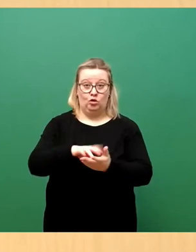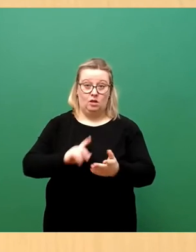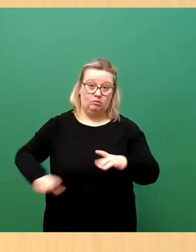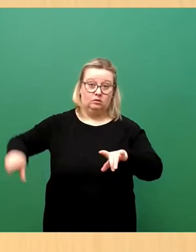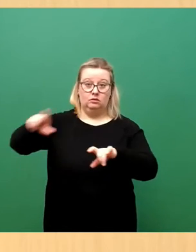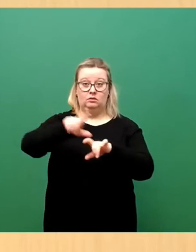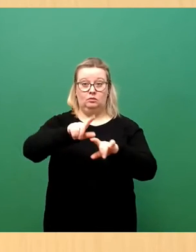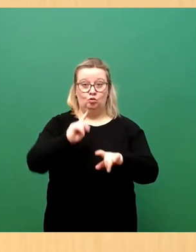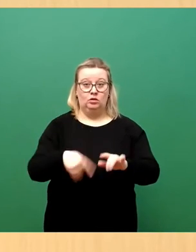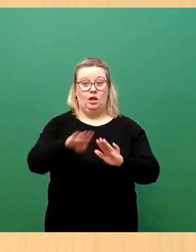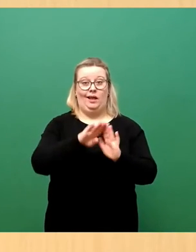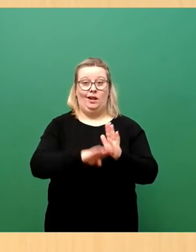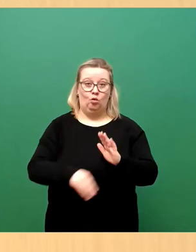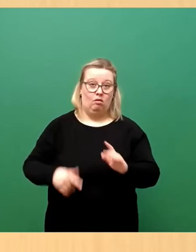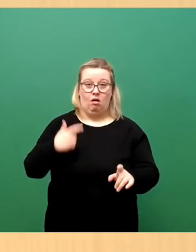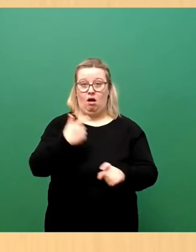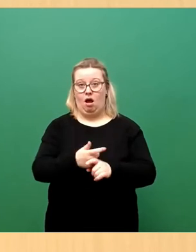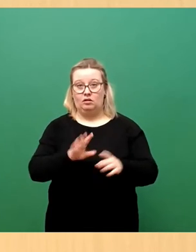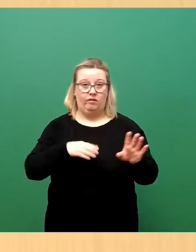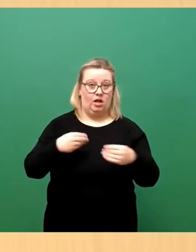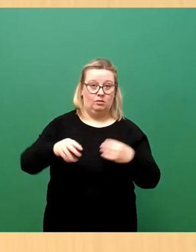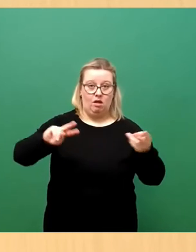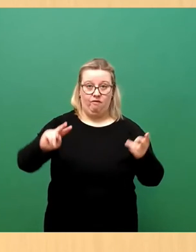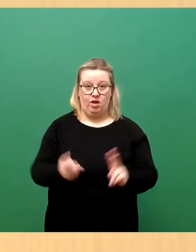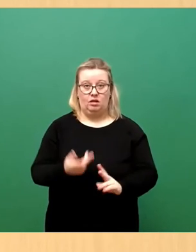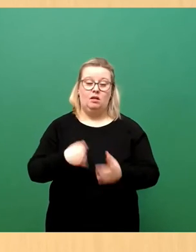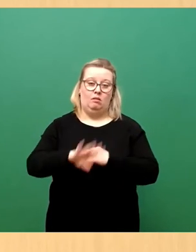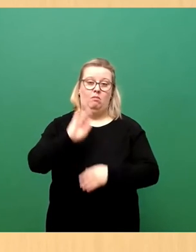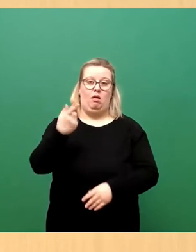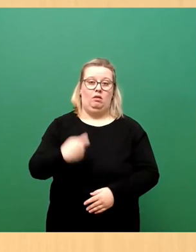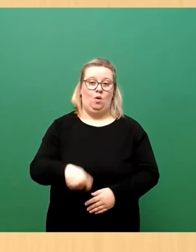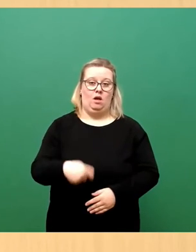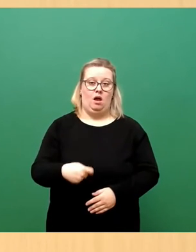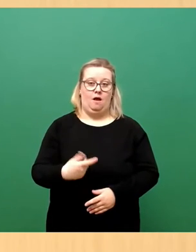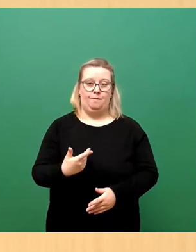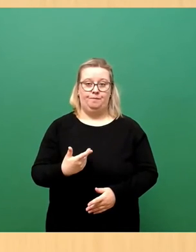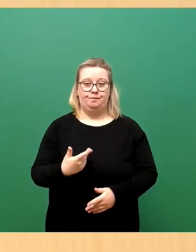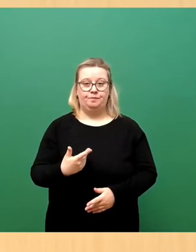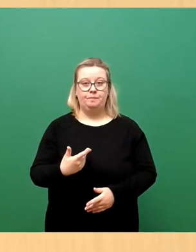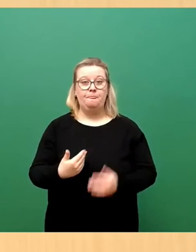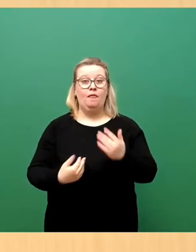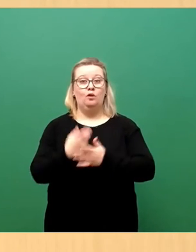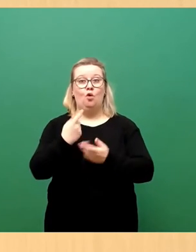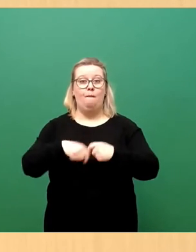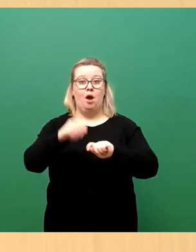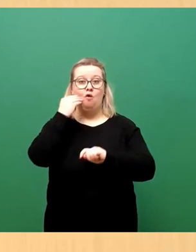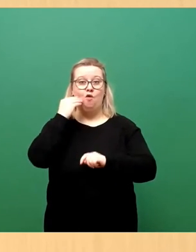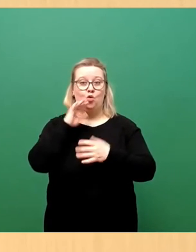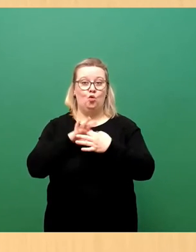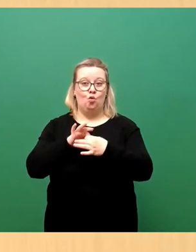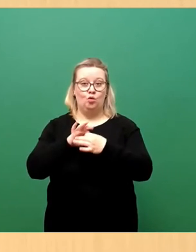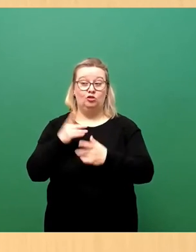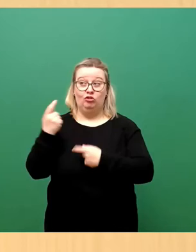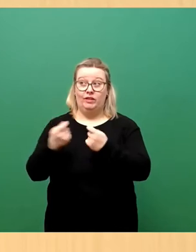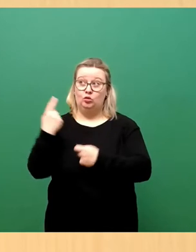die Regelwerke, je geringer die Flexibilität, desto teurer wird's. Dass Neubauwohnungen so teuer sind, das liegt ja nicht an den Investoren, sondern